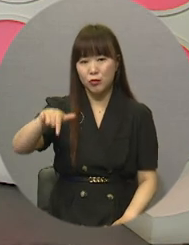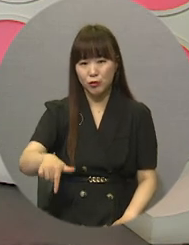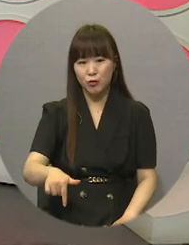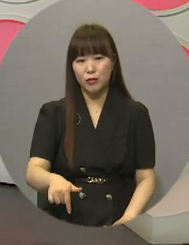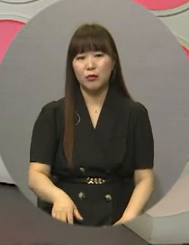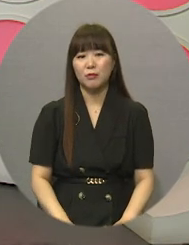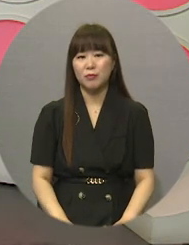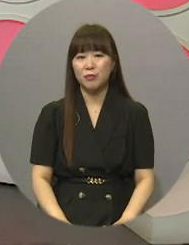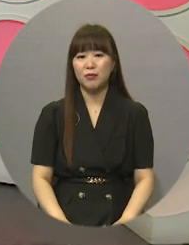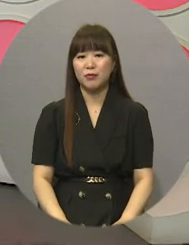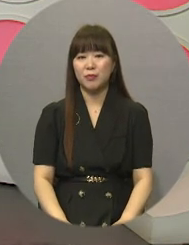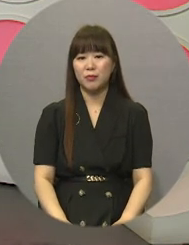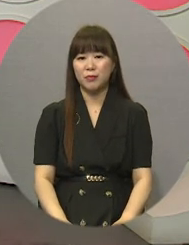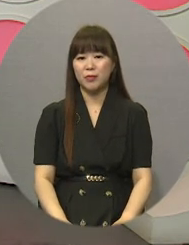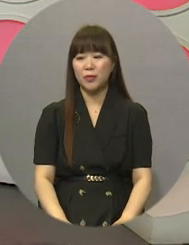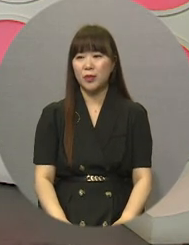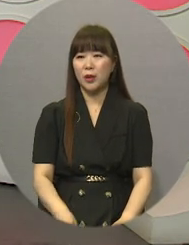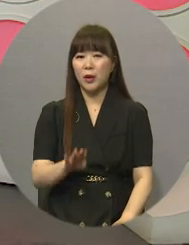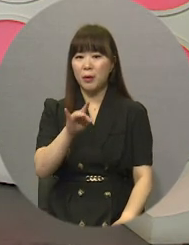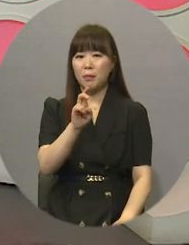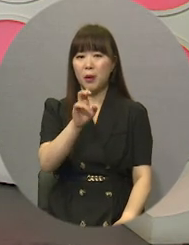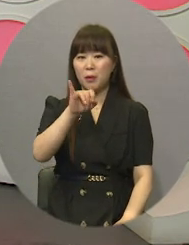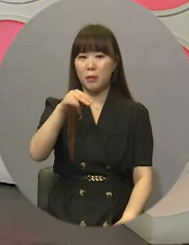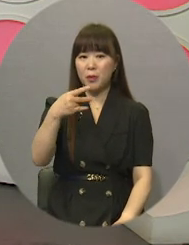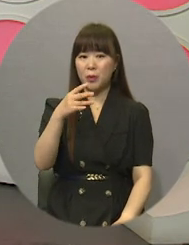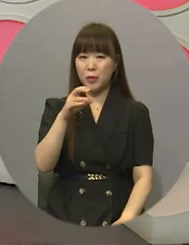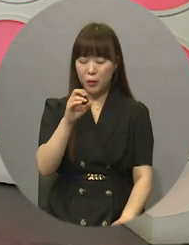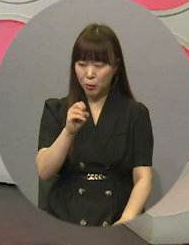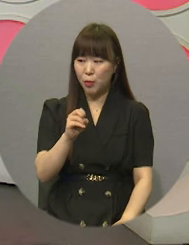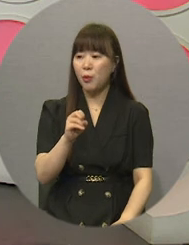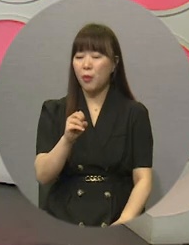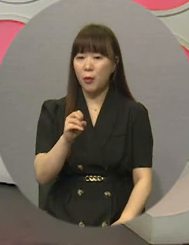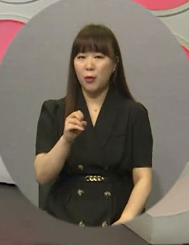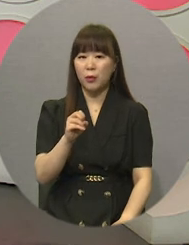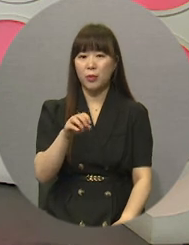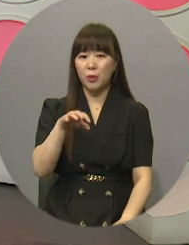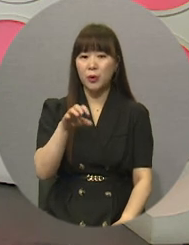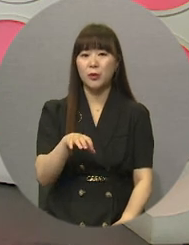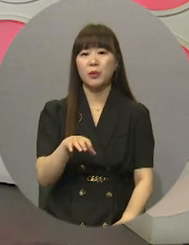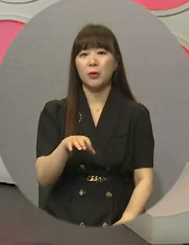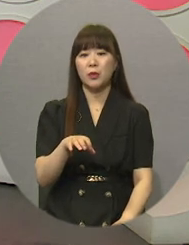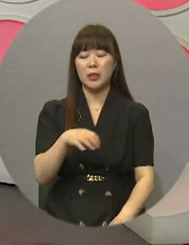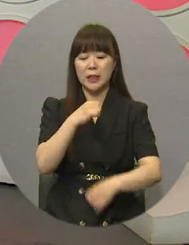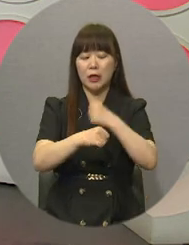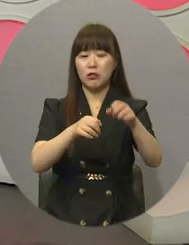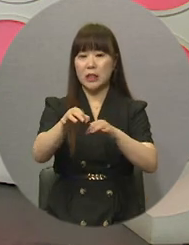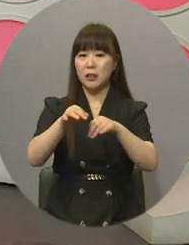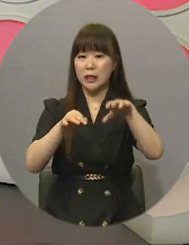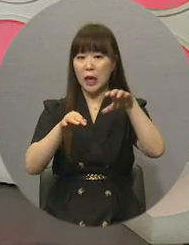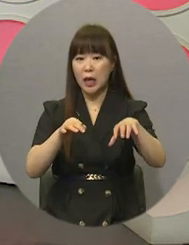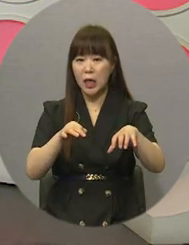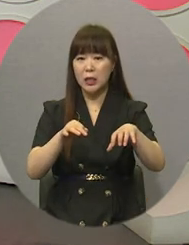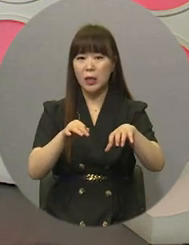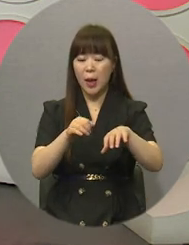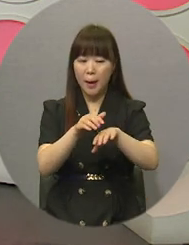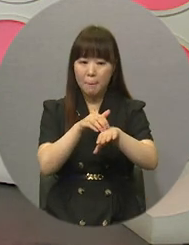다음 또 우리 송비 씨가 읽어주세요. 범일동. 자유시장에서. 자, 자유시장에서 이